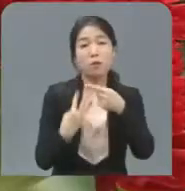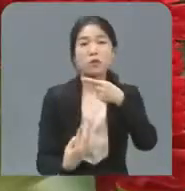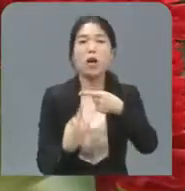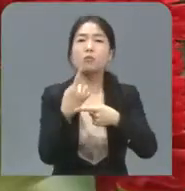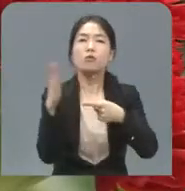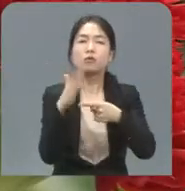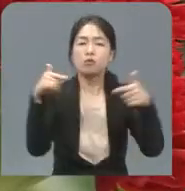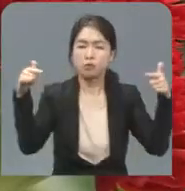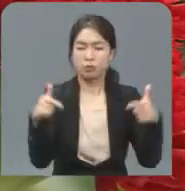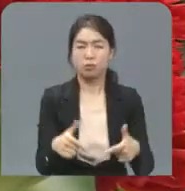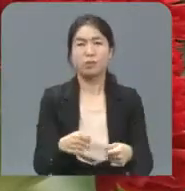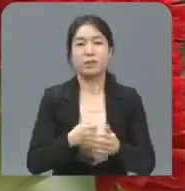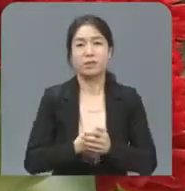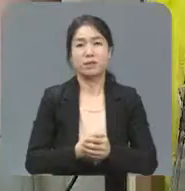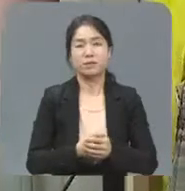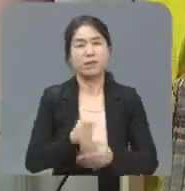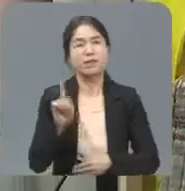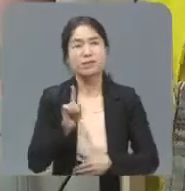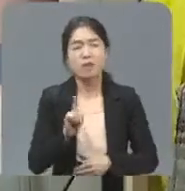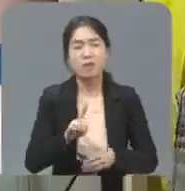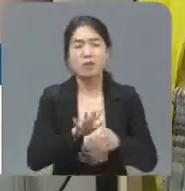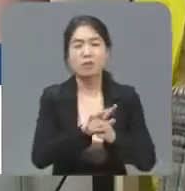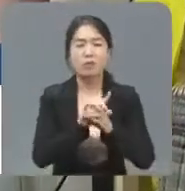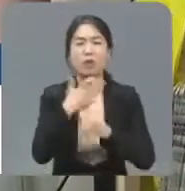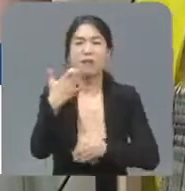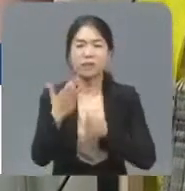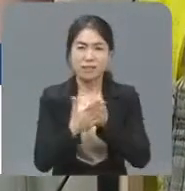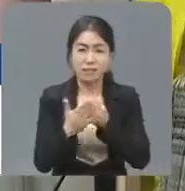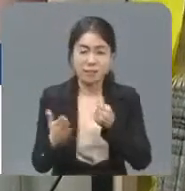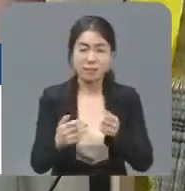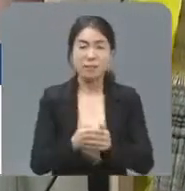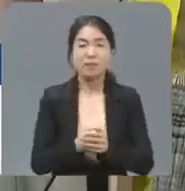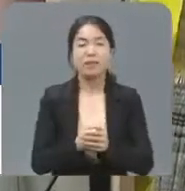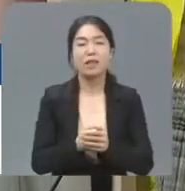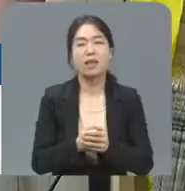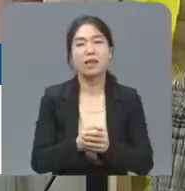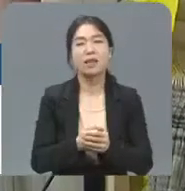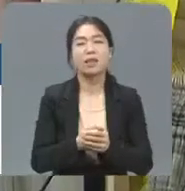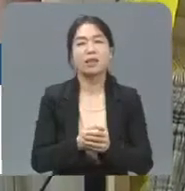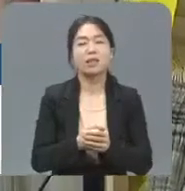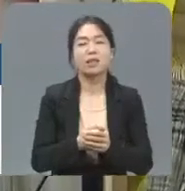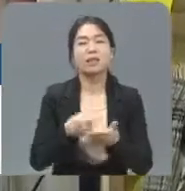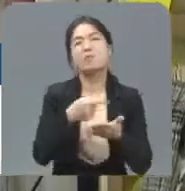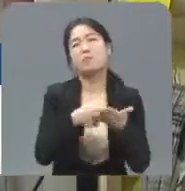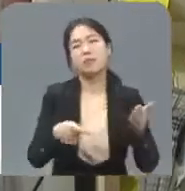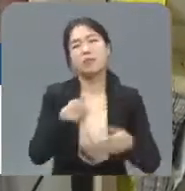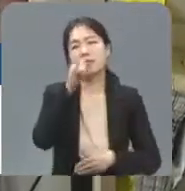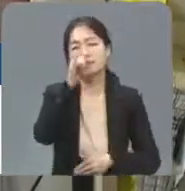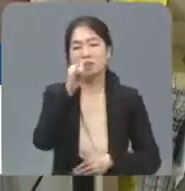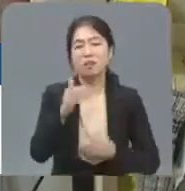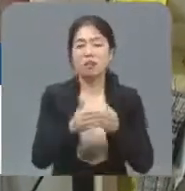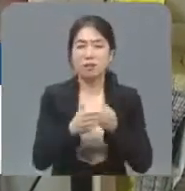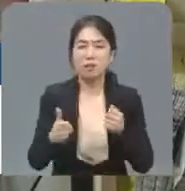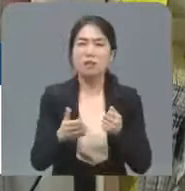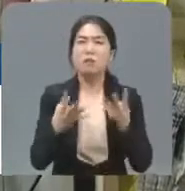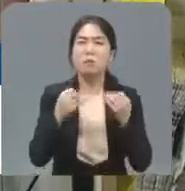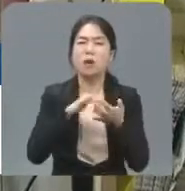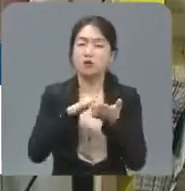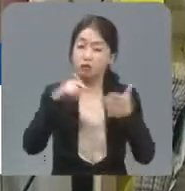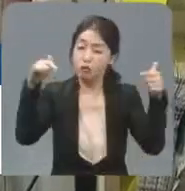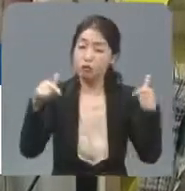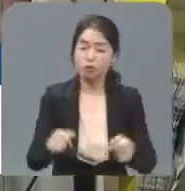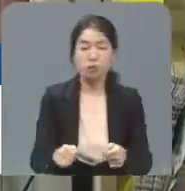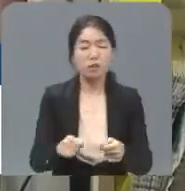수준으로 줄였습니다. 아무래도 그 코로나 영향 때문에 좀 그 타격이 있어가지고 좀 많이 줄였어요.